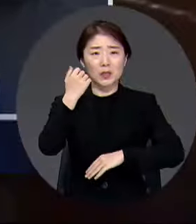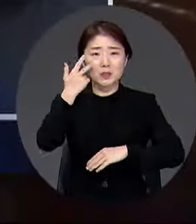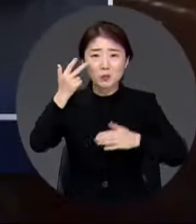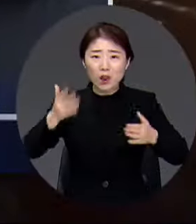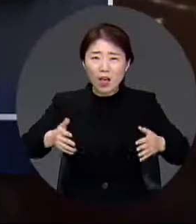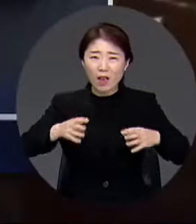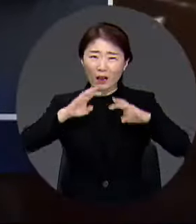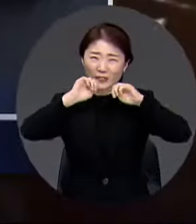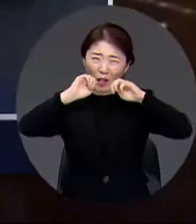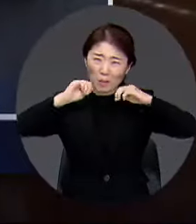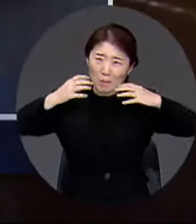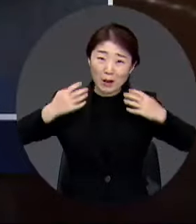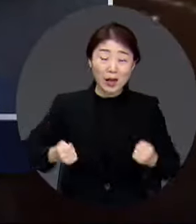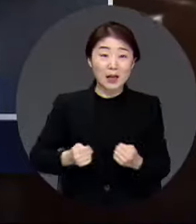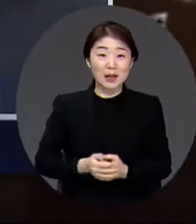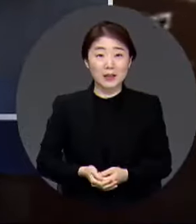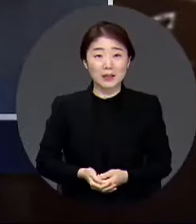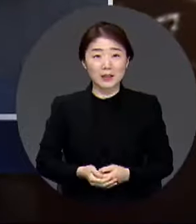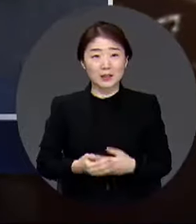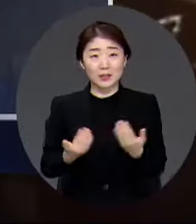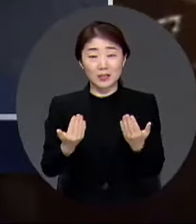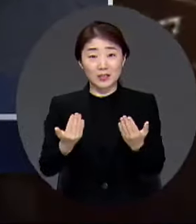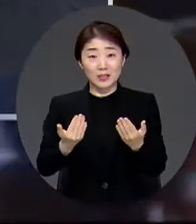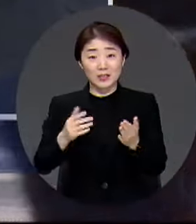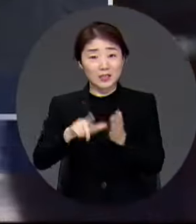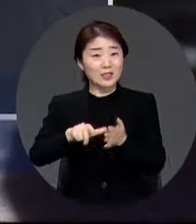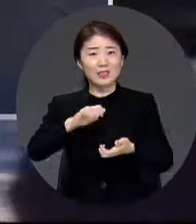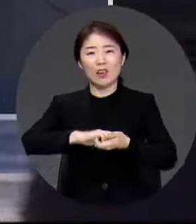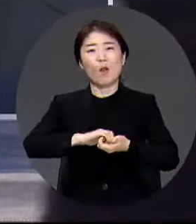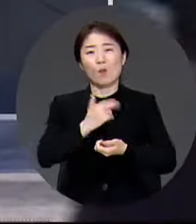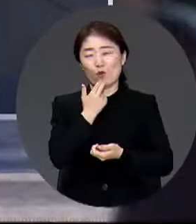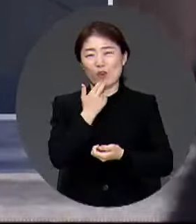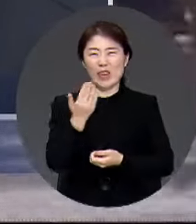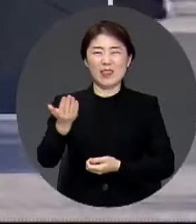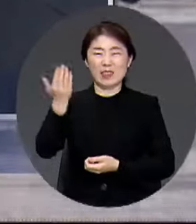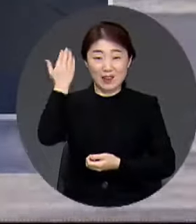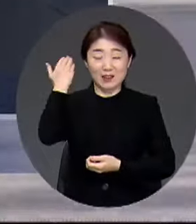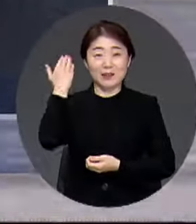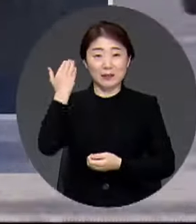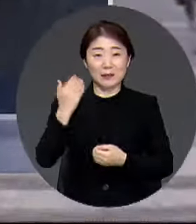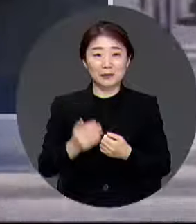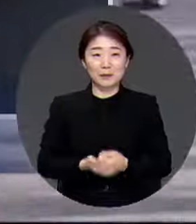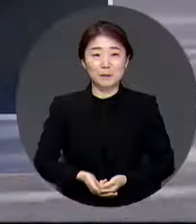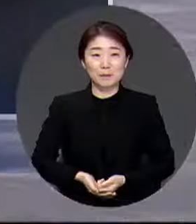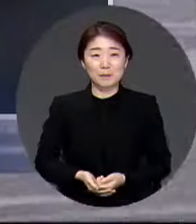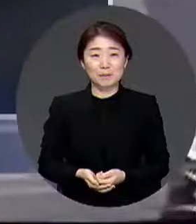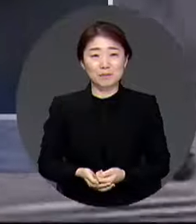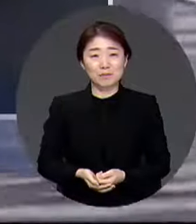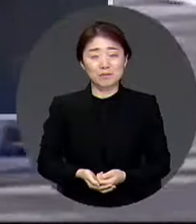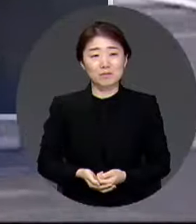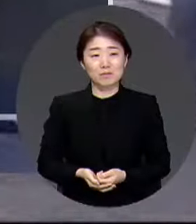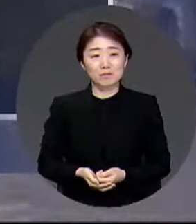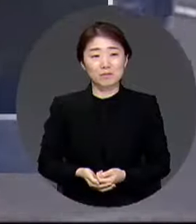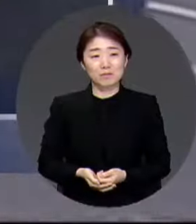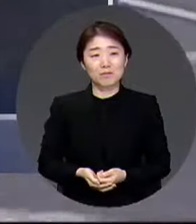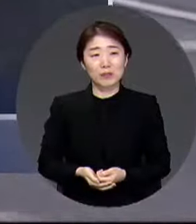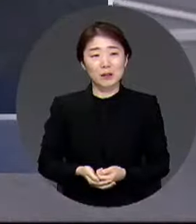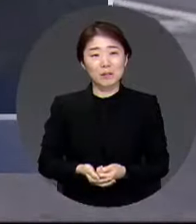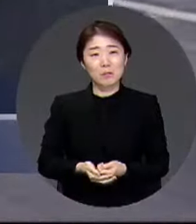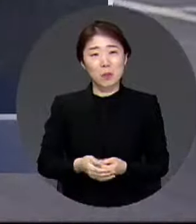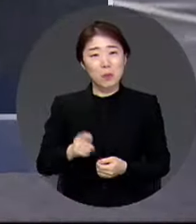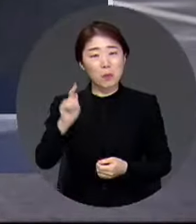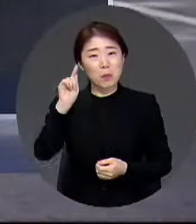그랬죠. 그때는 지금처럼 노동시간 대한 그게 없으니까 뭐 급하면 뭐 하루